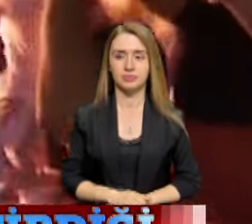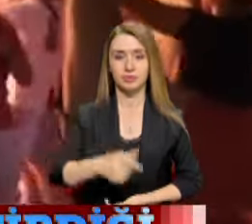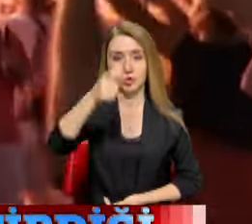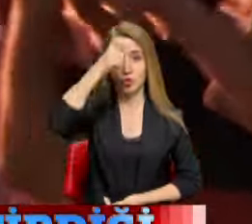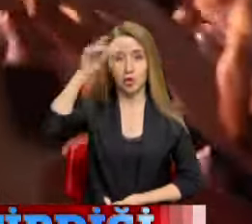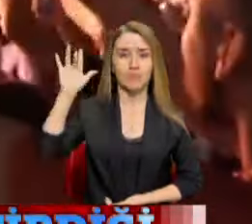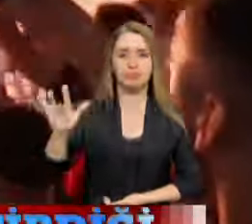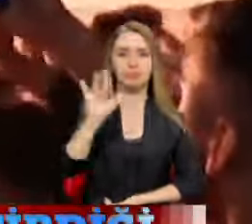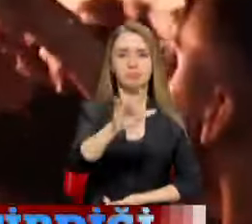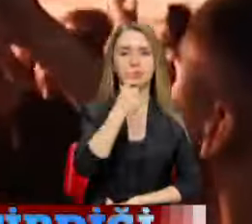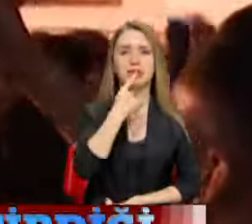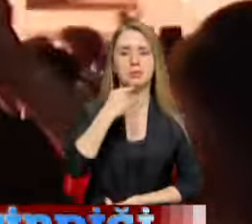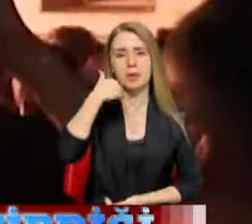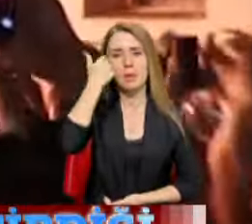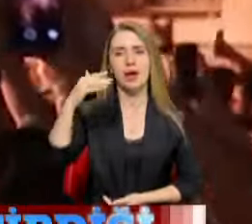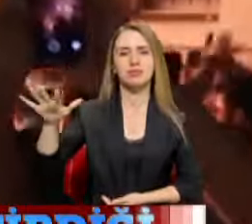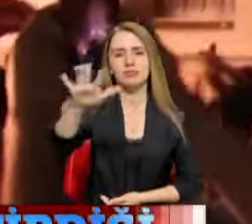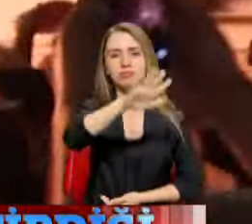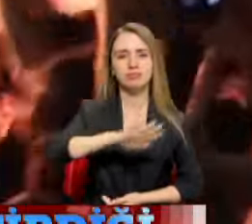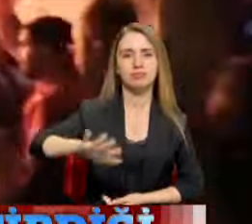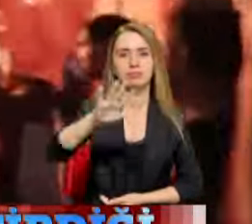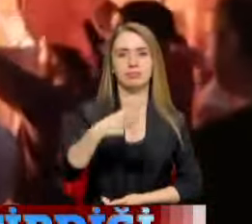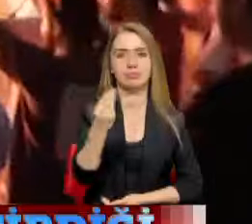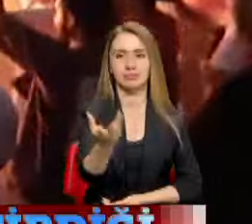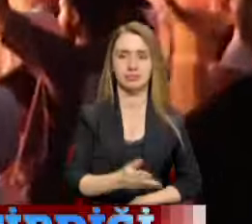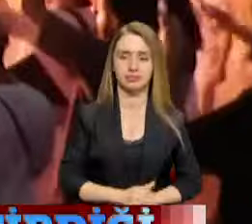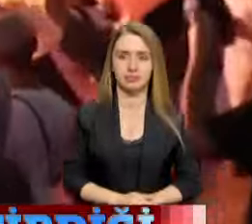Türkiye'nin dört bir yanı kırmızı beyaza büründü.